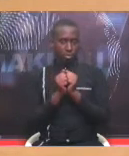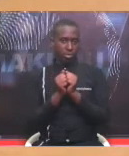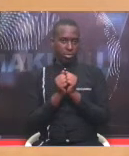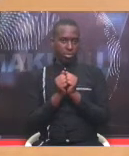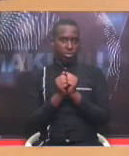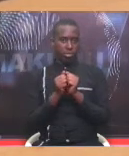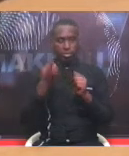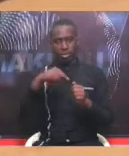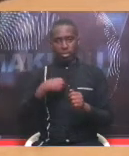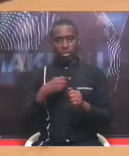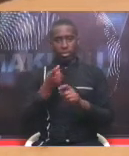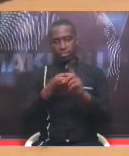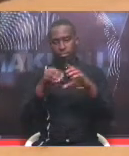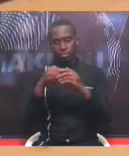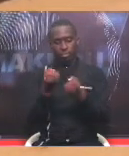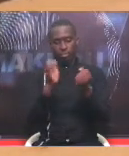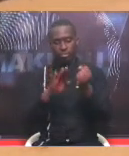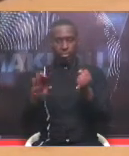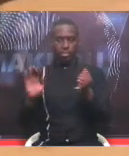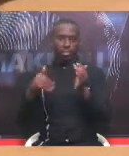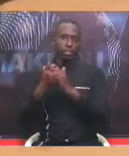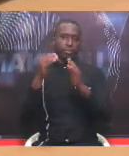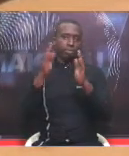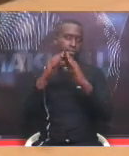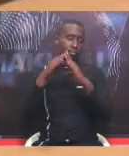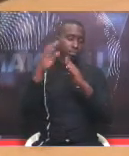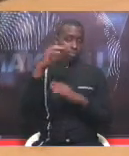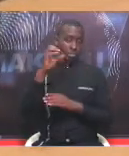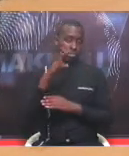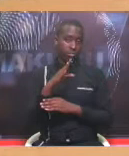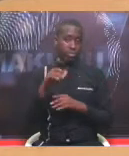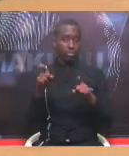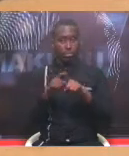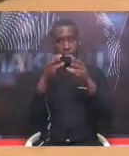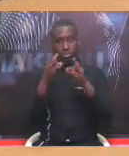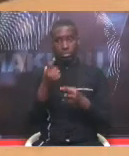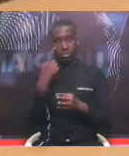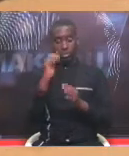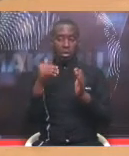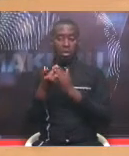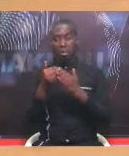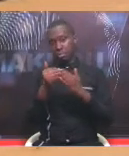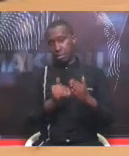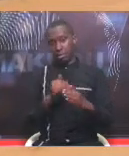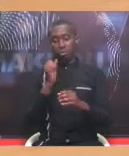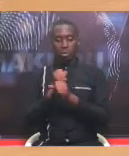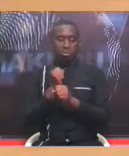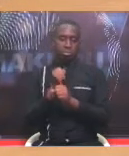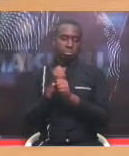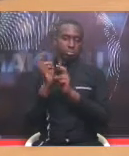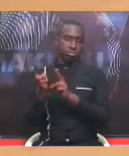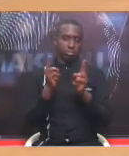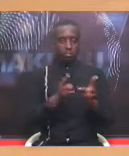n'ijisho twagarutse muri gare twa Kigali twakira tugasanga tuhageza kiri kare tugakora akazi